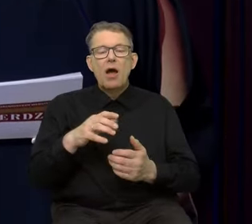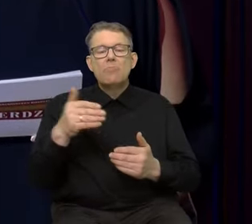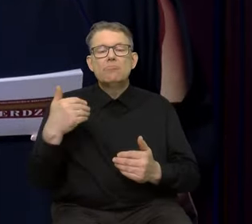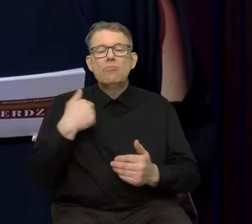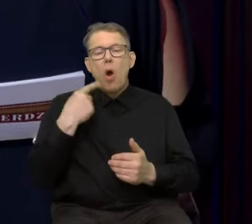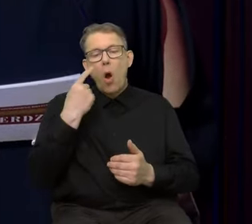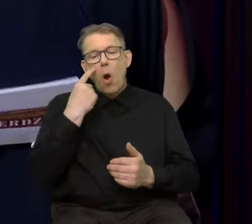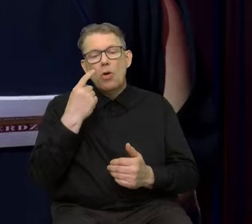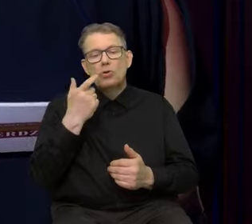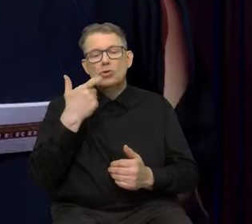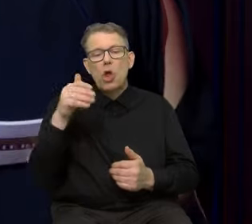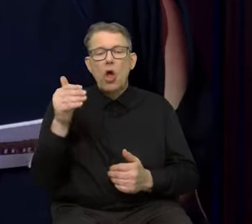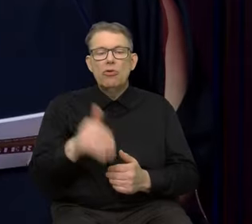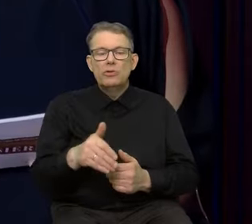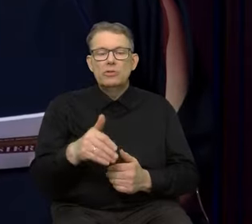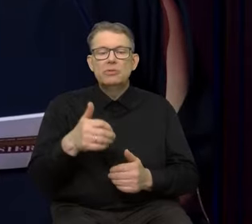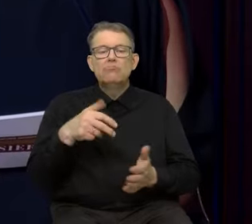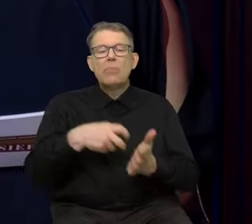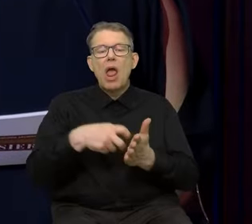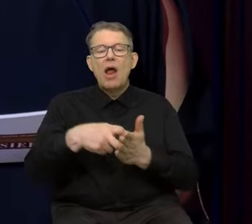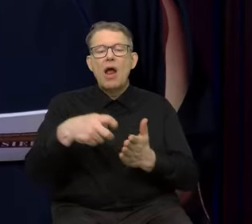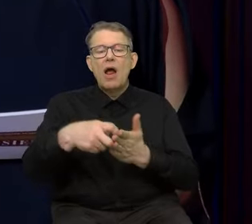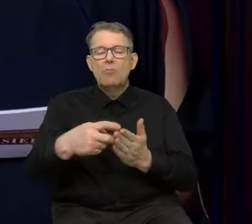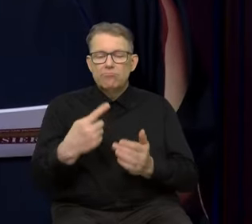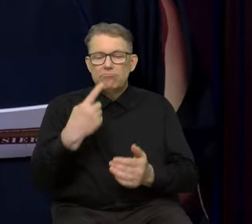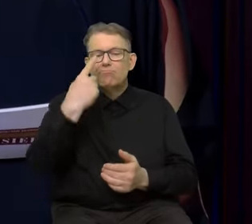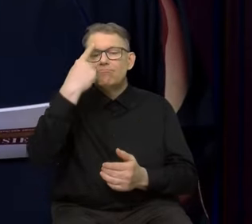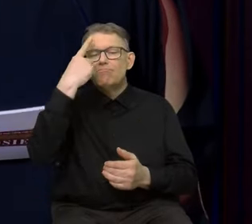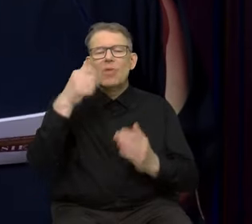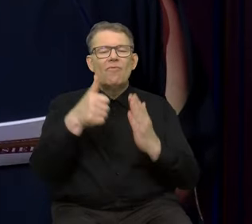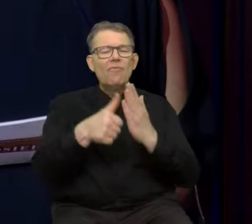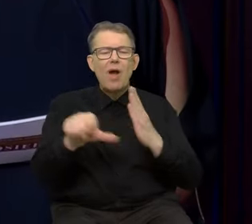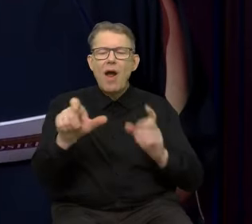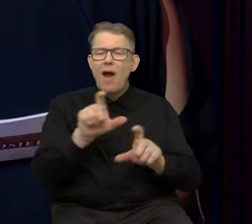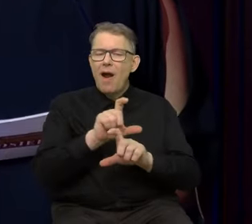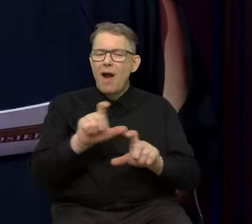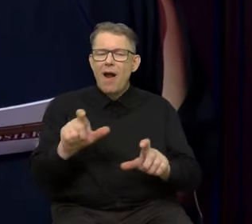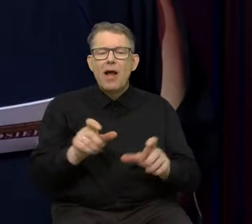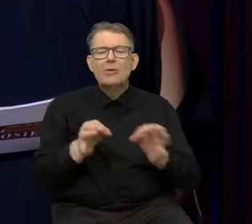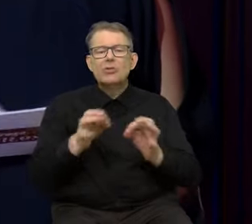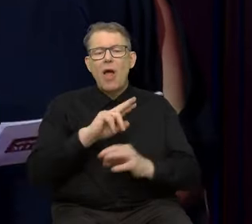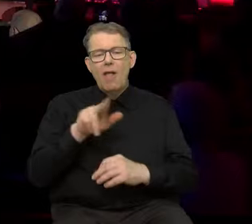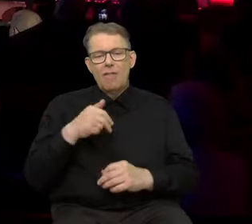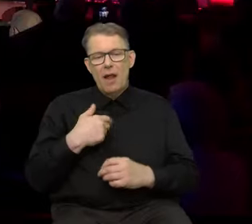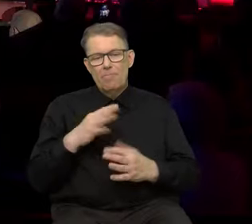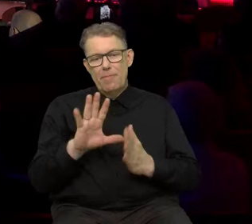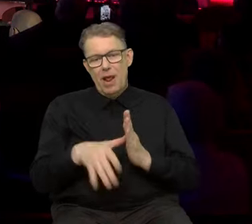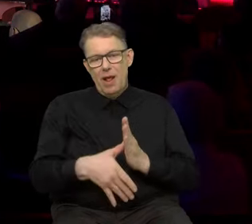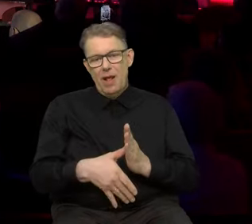pielgrzymów. Przypomnijmy tę wyjątkową chwilę w historii naszego miasta.